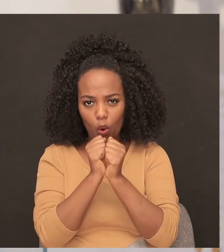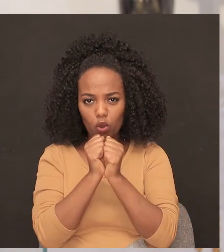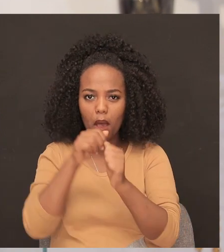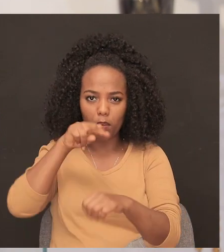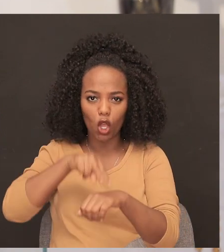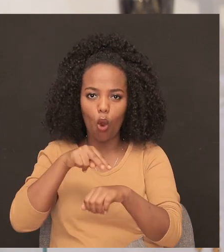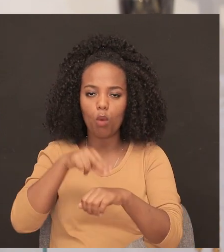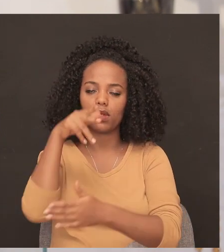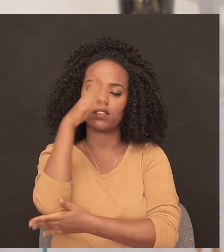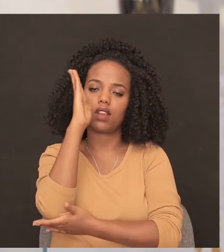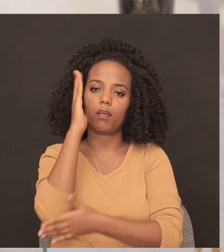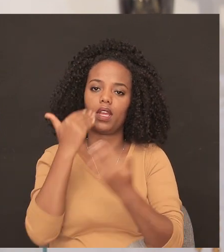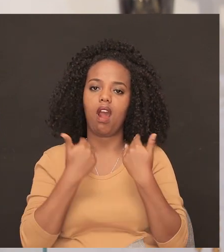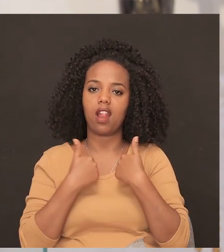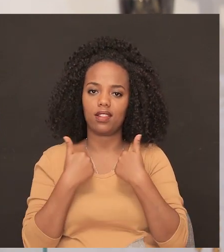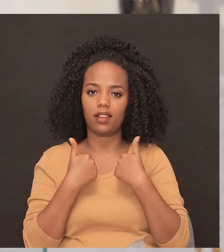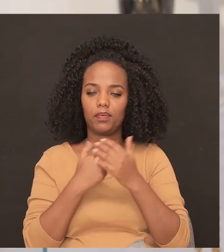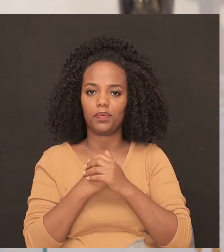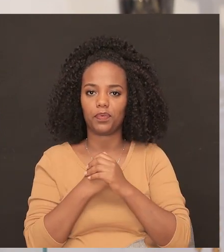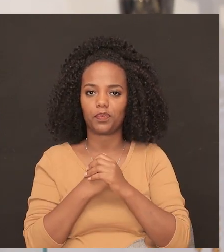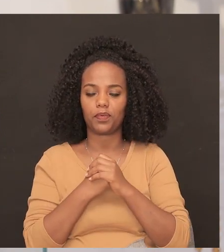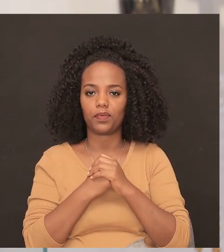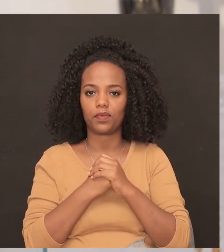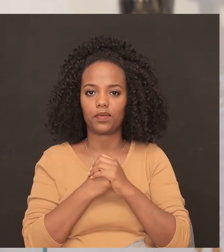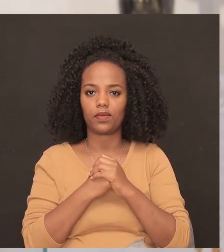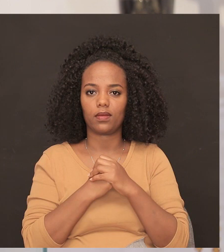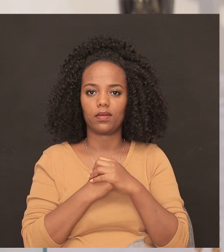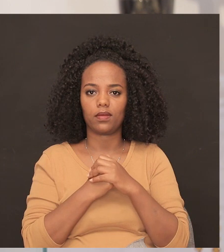የሚቆም እግዚአብሔር አለ።